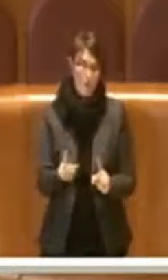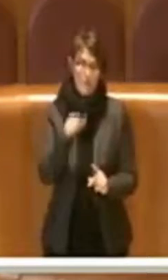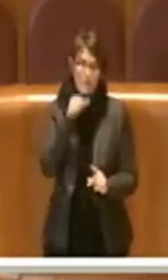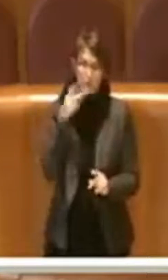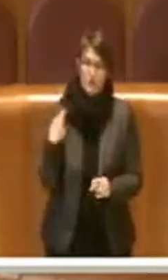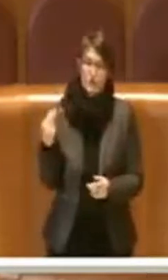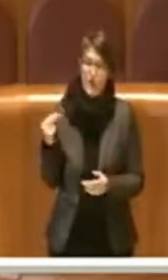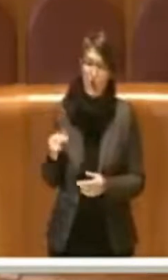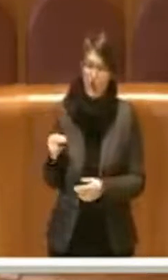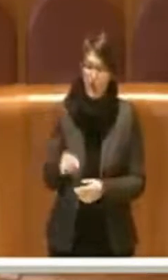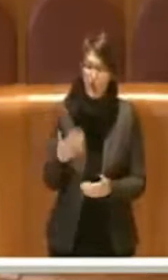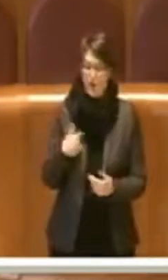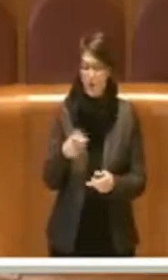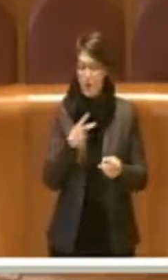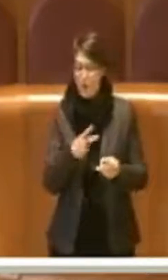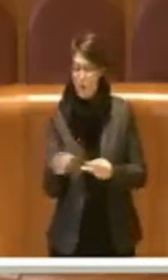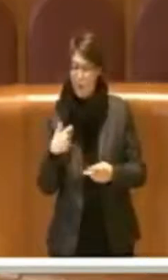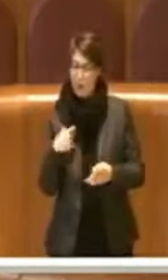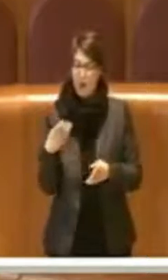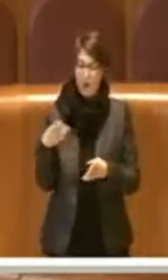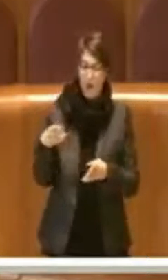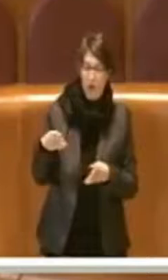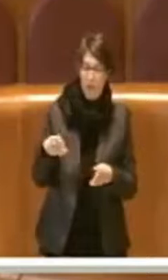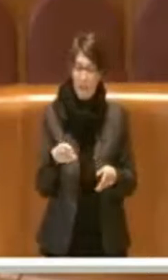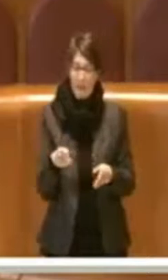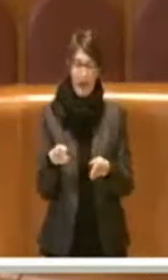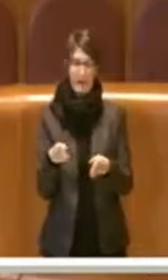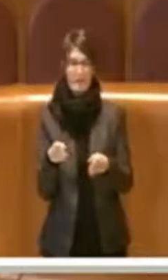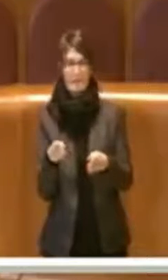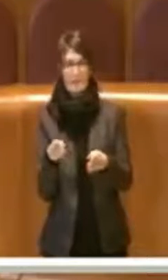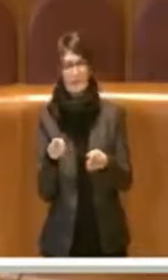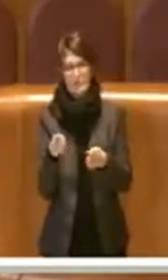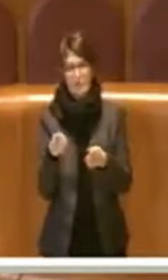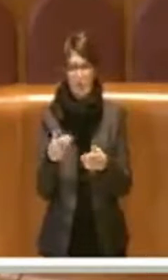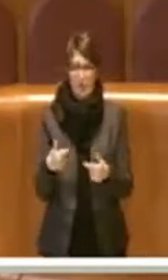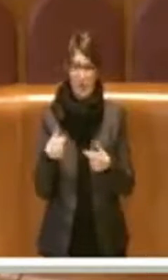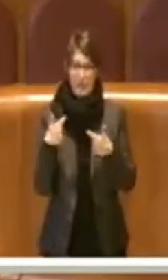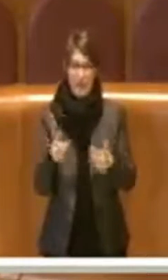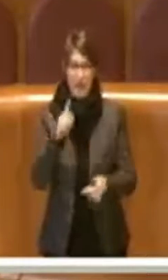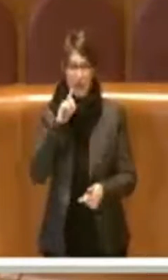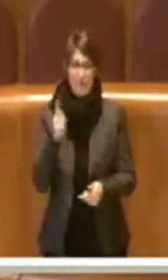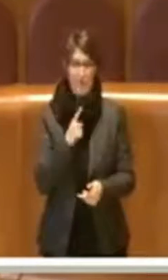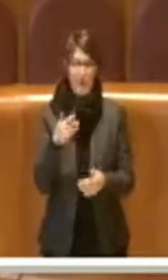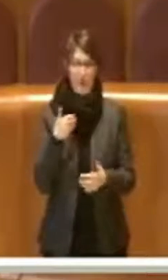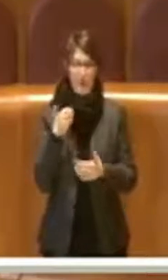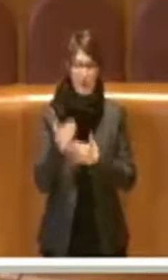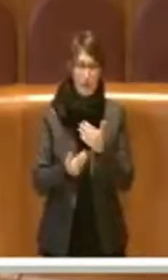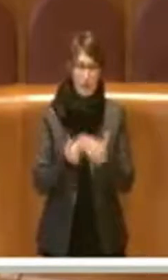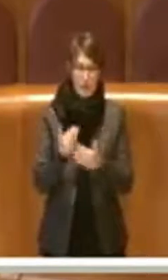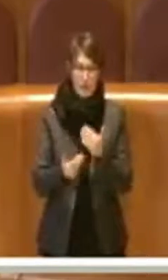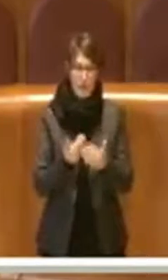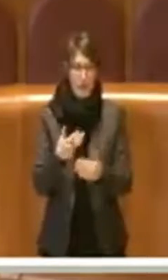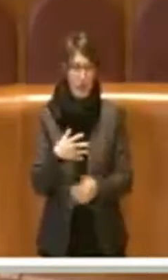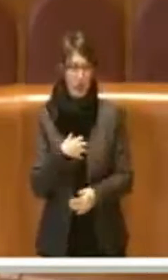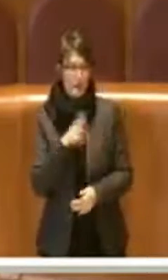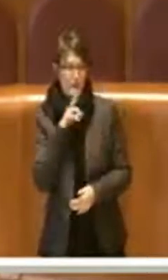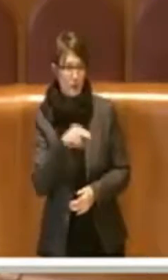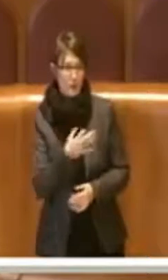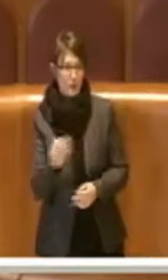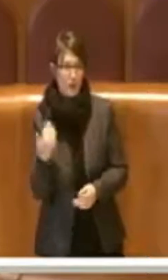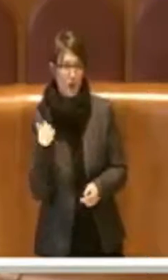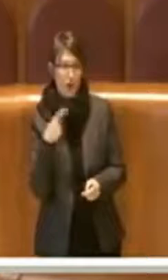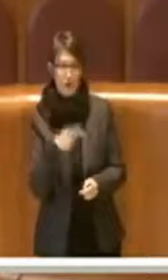di raddrizzare, come diceva anche l'assessore, un procedimento nato forse non in maniera corretta,